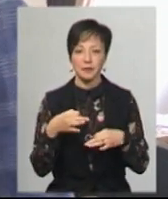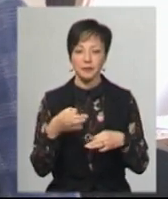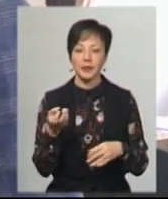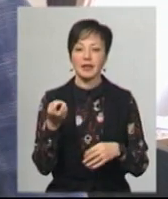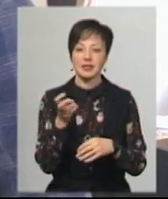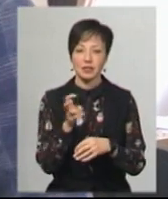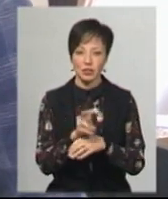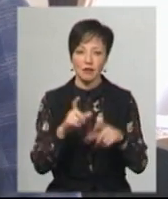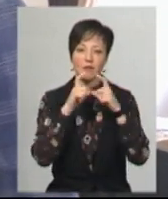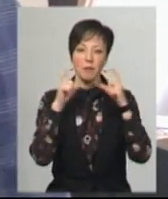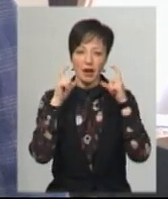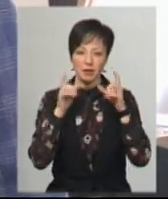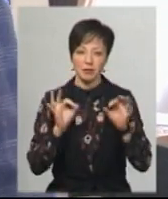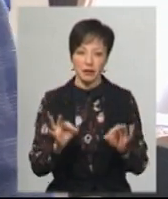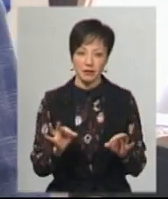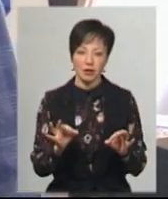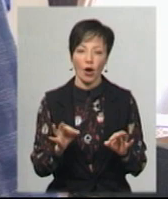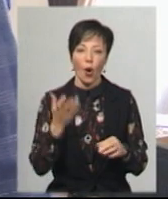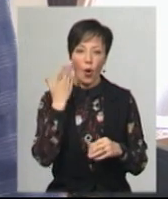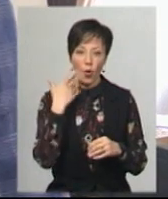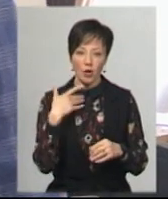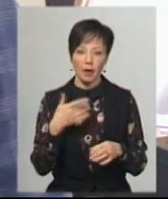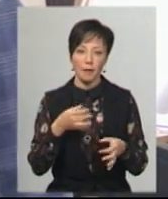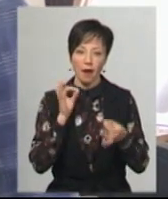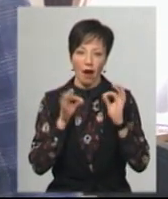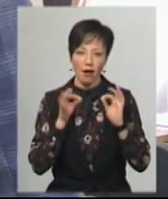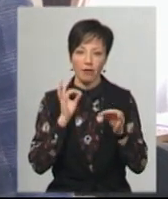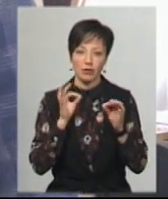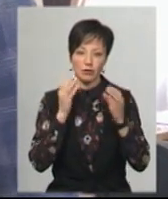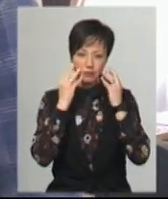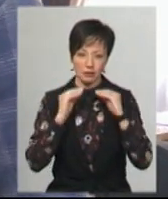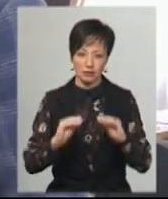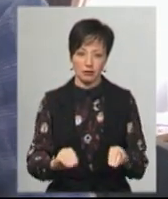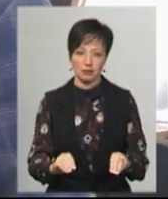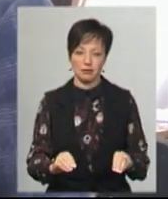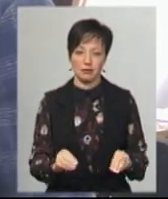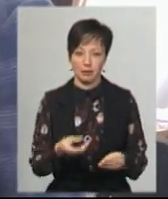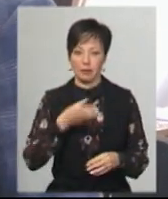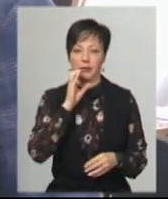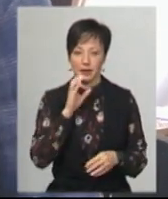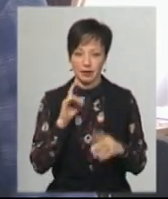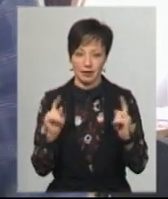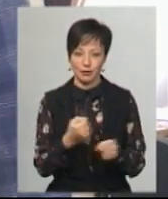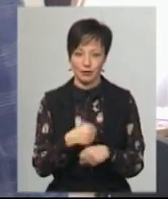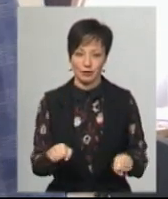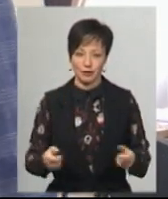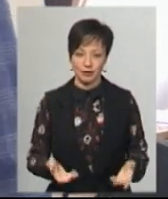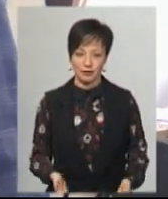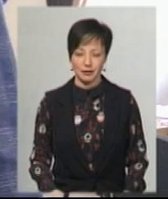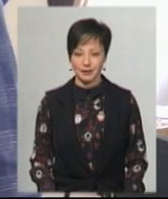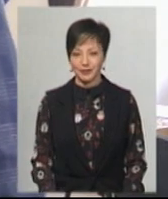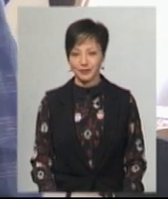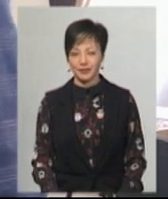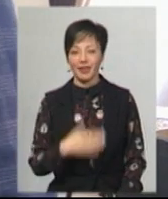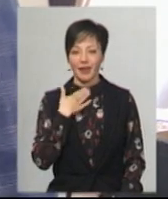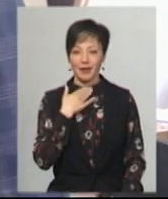зайшли в масках насправді. Звичайно, що коли вже пригощалися кавою, то маски зняли, тому що пити каву чи будь-який інший напій